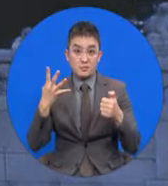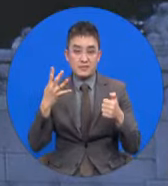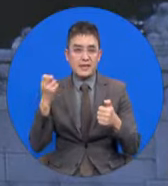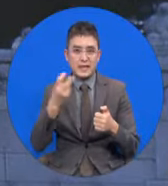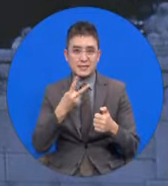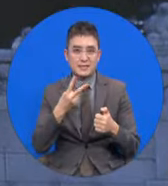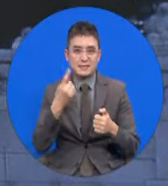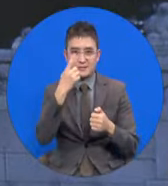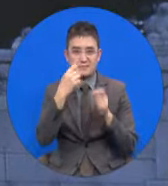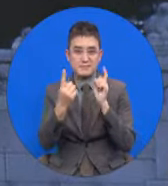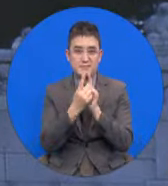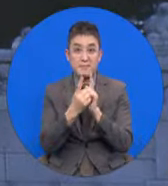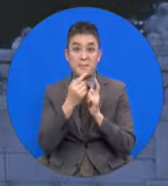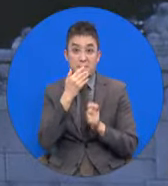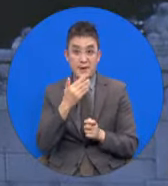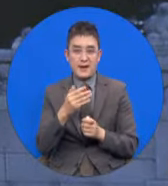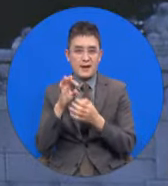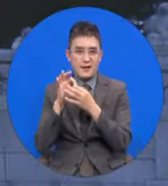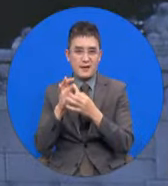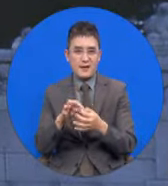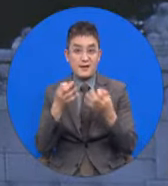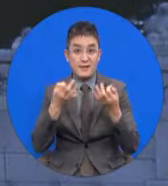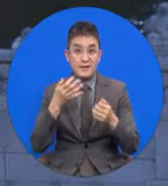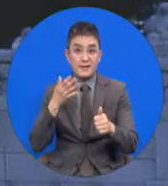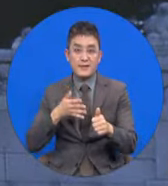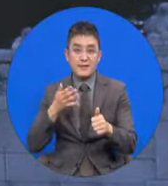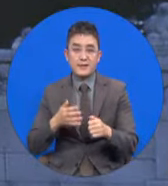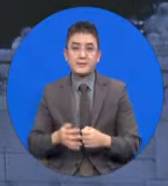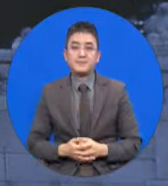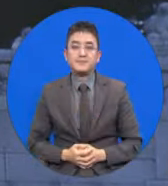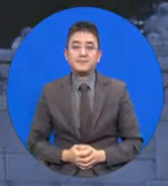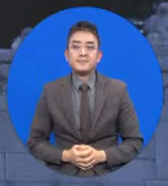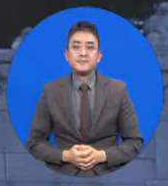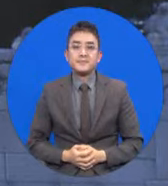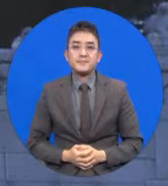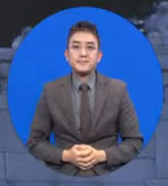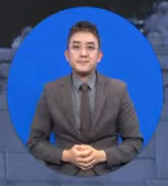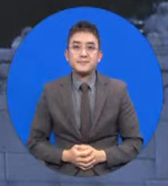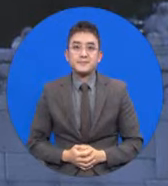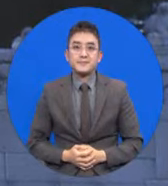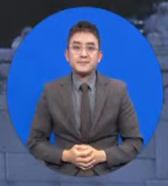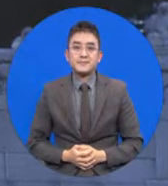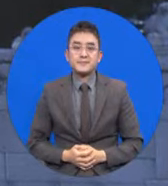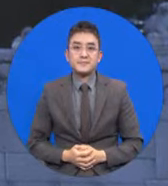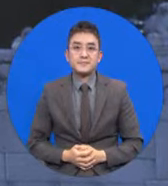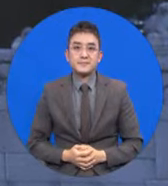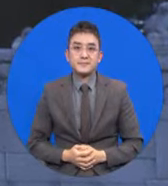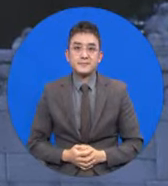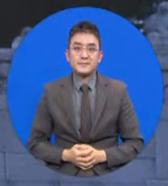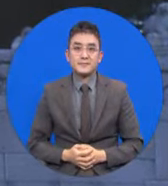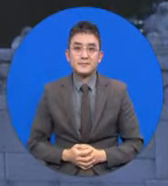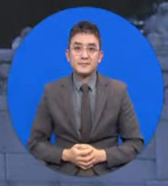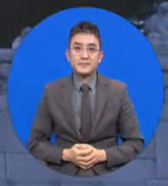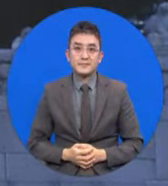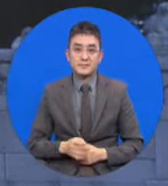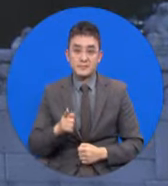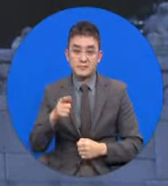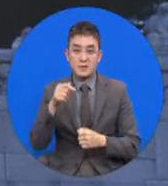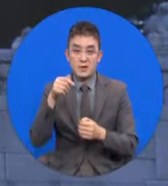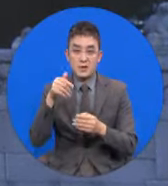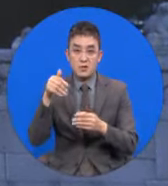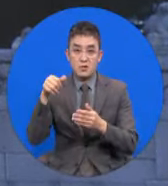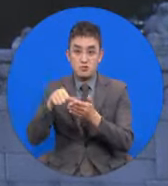채널A와 오늘 하루 끝까지 함께해 주시기 바라겠습니다. 그렇기 때문에 앞서 저희들이 보도해드렸던 투표율과 1시간